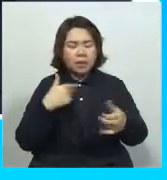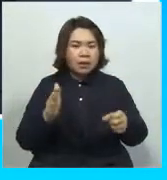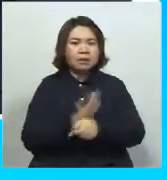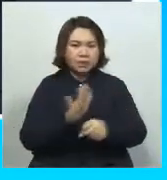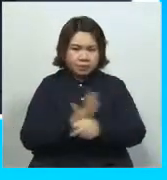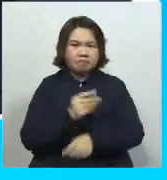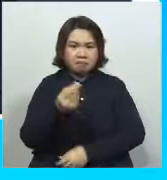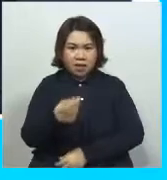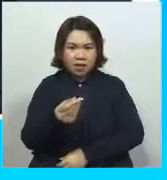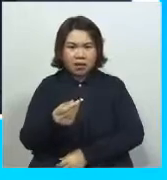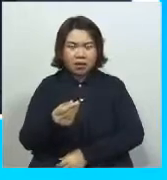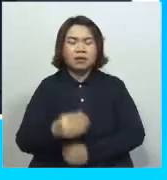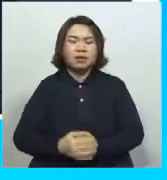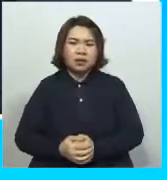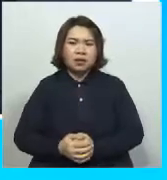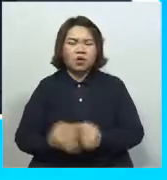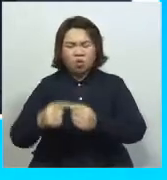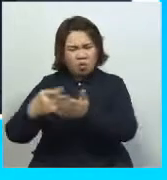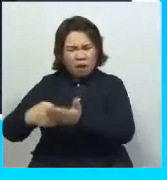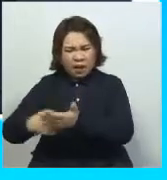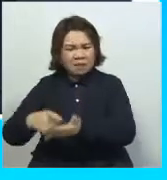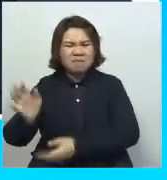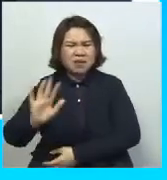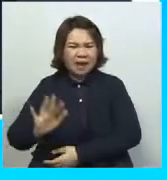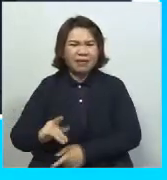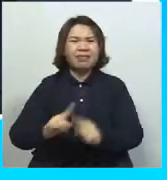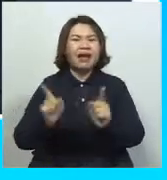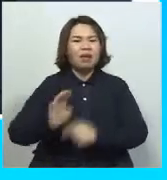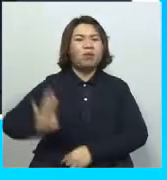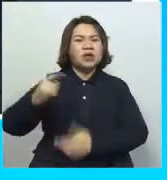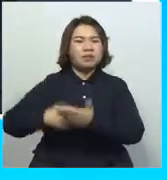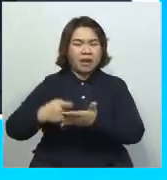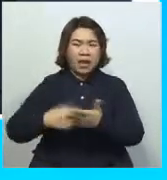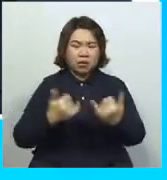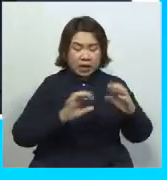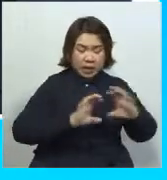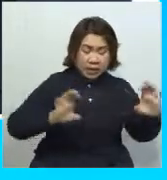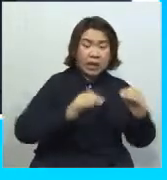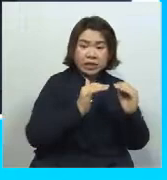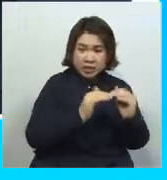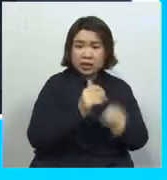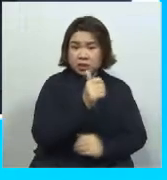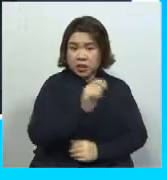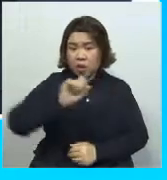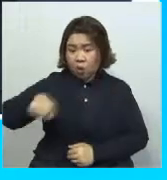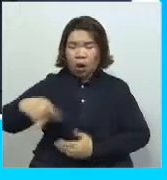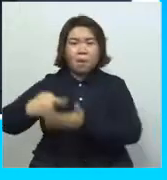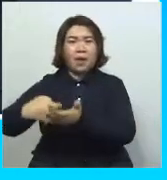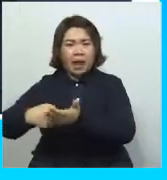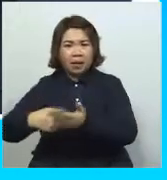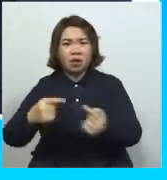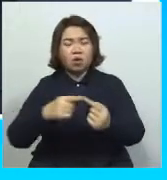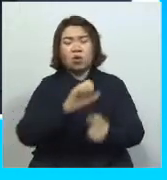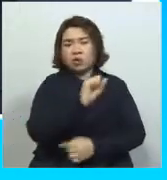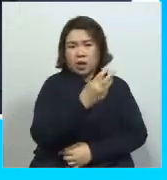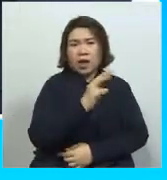แล้วนะคะมันไม่เหมือนประกันว่าวงเงินที่เราประกันแล้วเราจะได้เท่านั้นเท่านี้นะคะอันนี้เป็นสิทธิ์ของสวัสดิการของรั